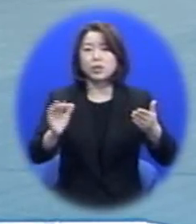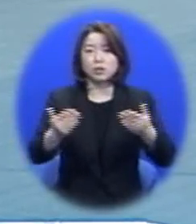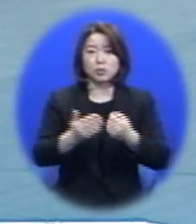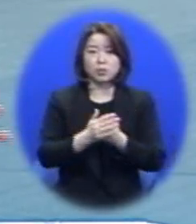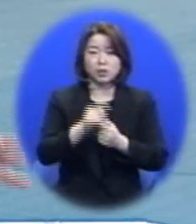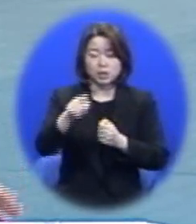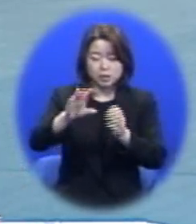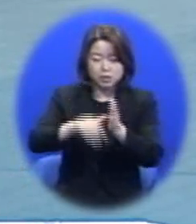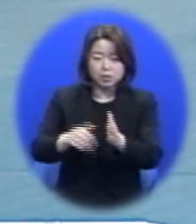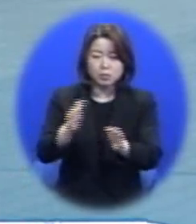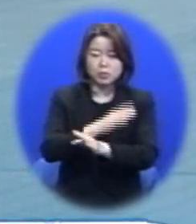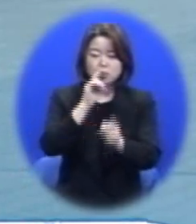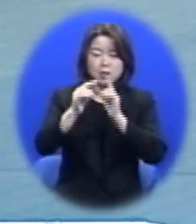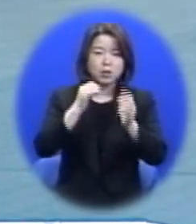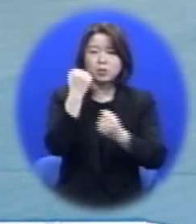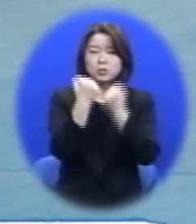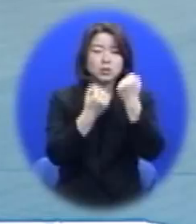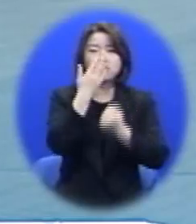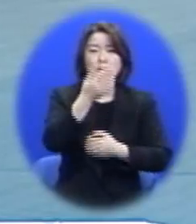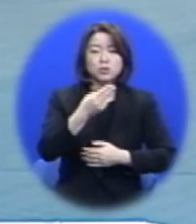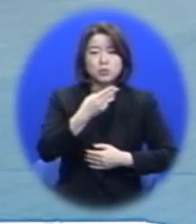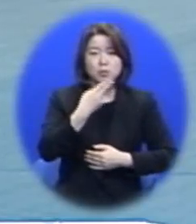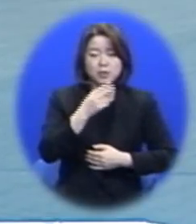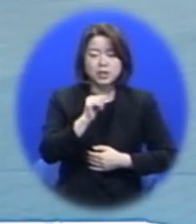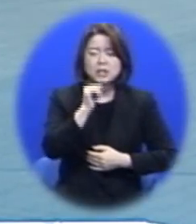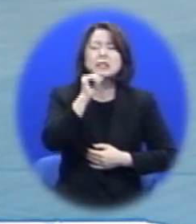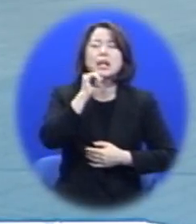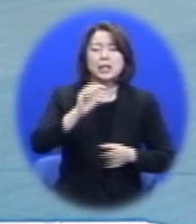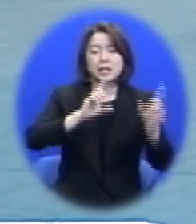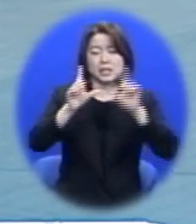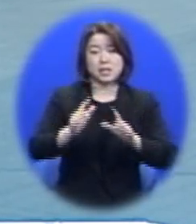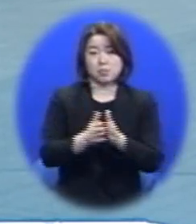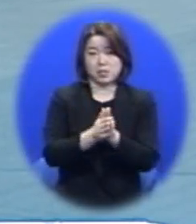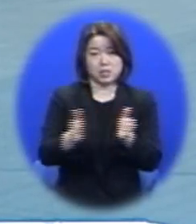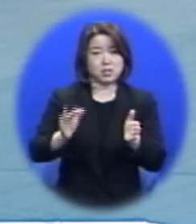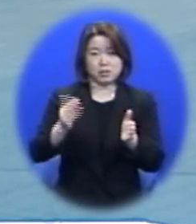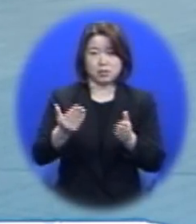말로 설명할 수 없는 가난의 삶이 시작이 됐습니다.